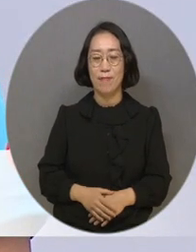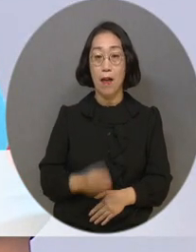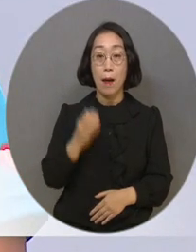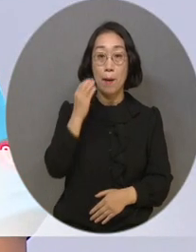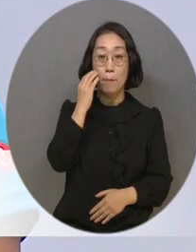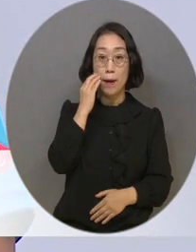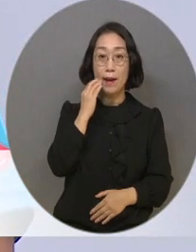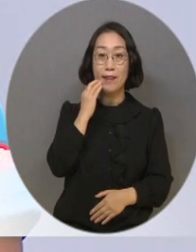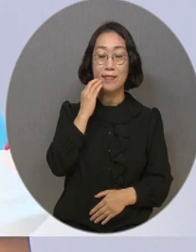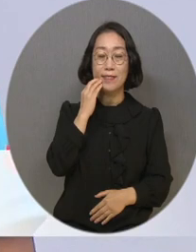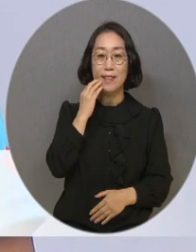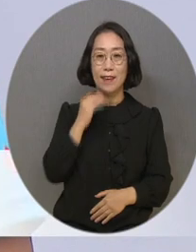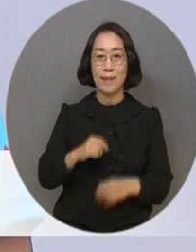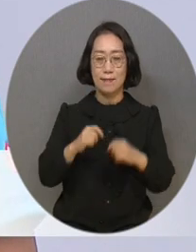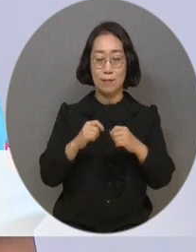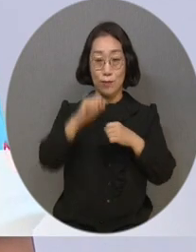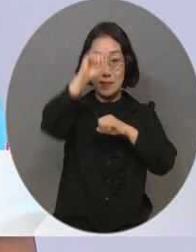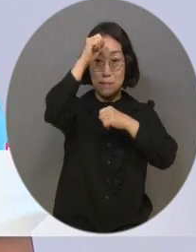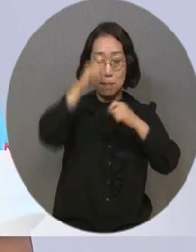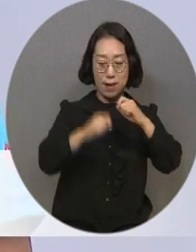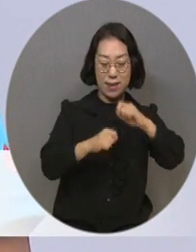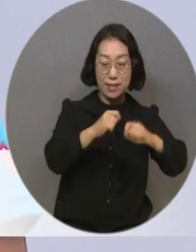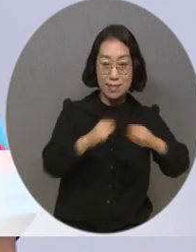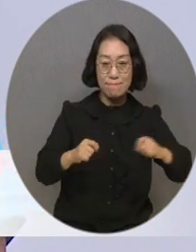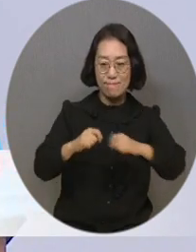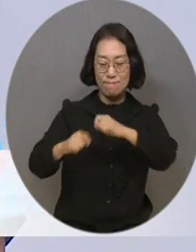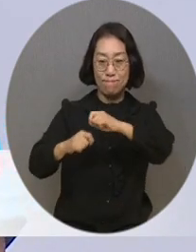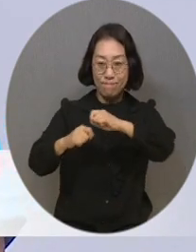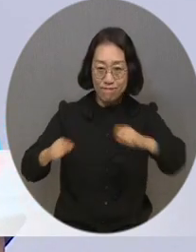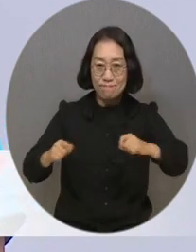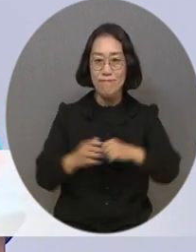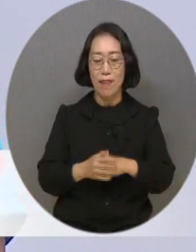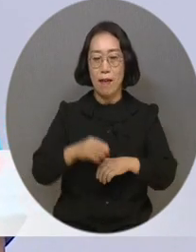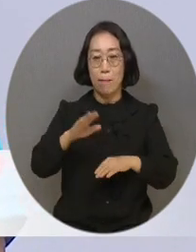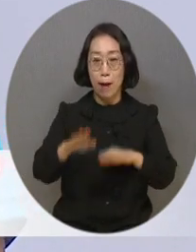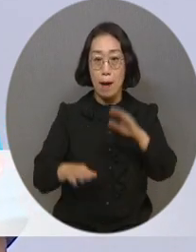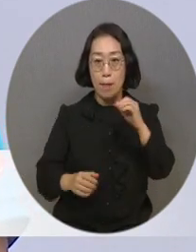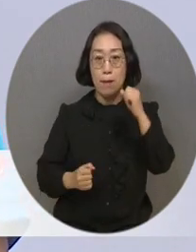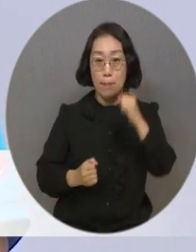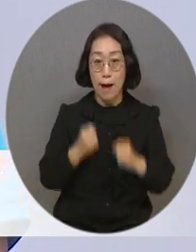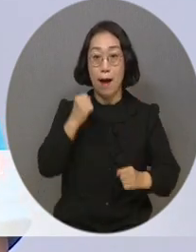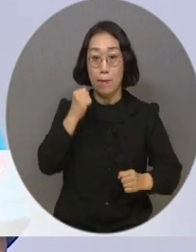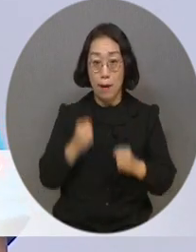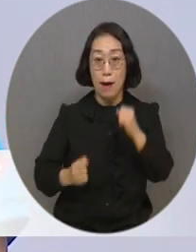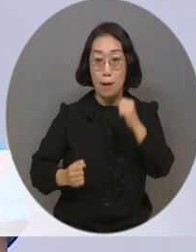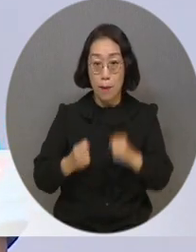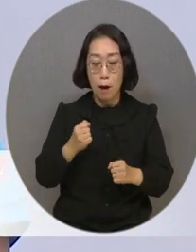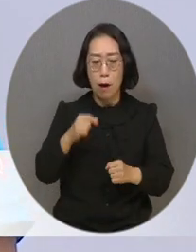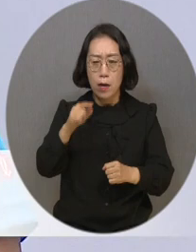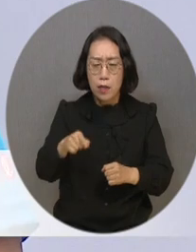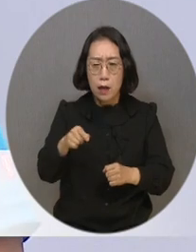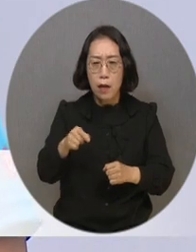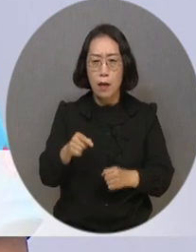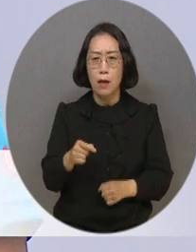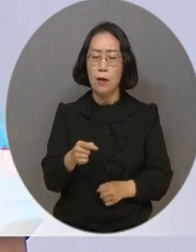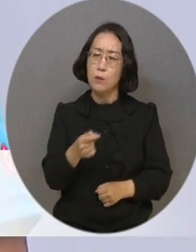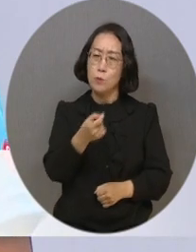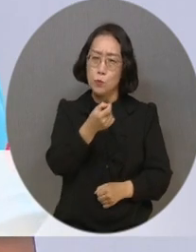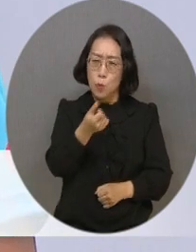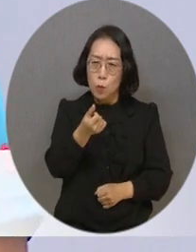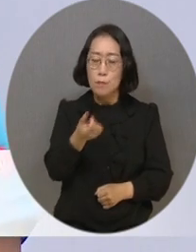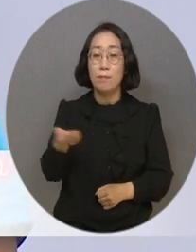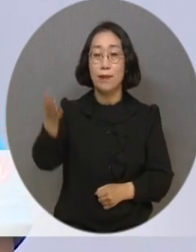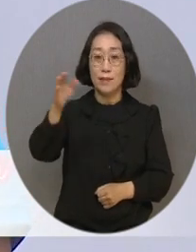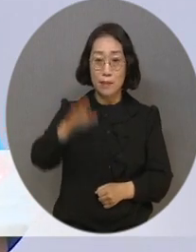파란색 그 운동화끈을 매고 한 걸음 한 걸음 내딛는 이 걸음이 작지만은